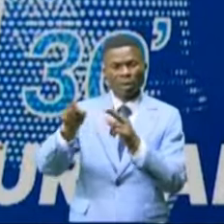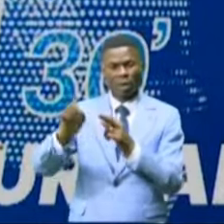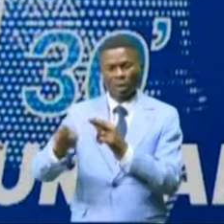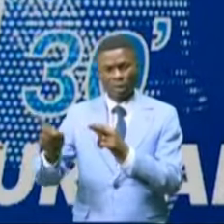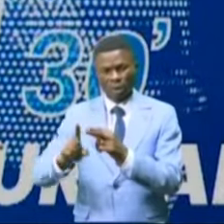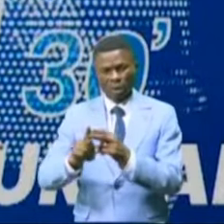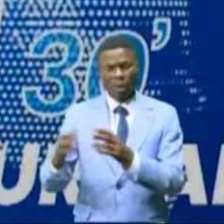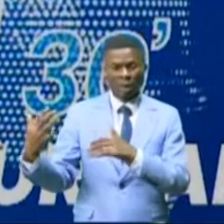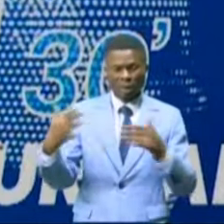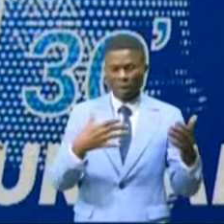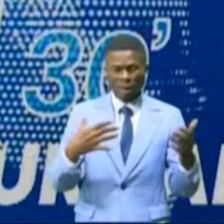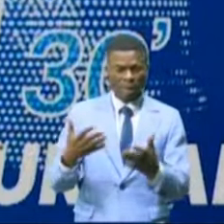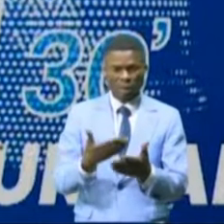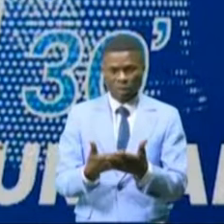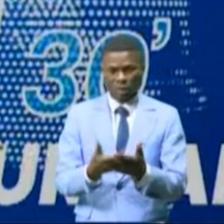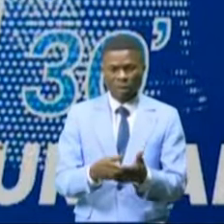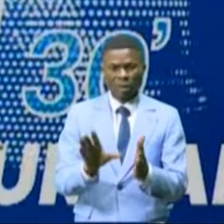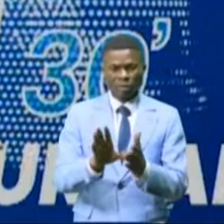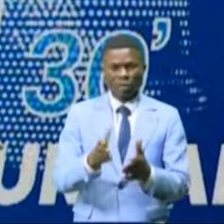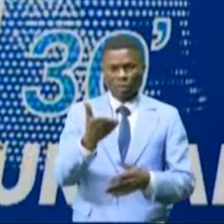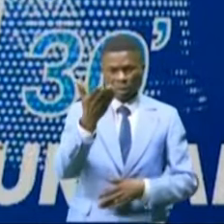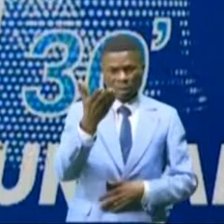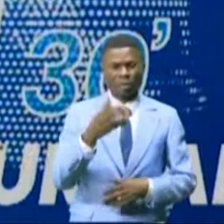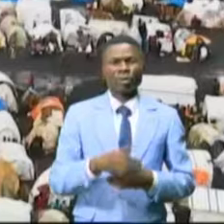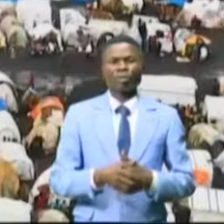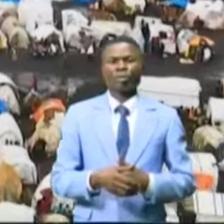les déplacés des atrocités. Reportage.